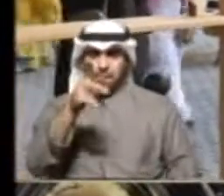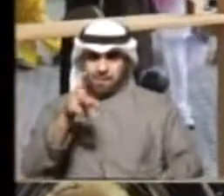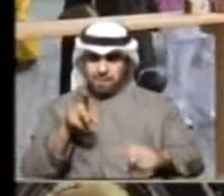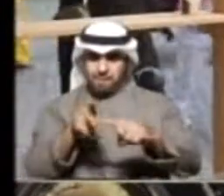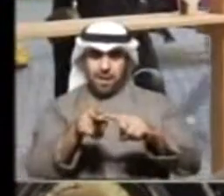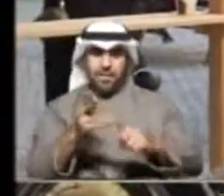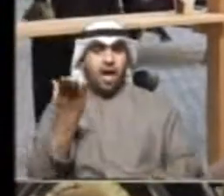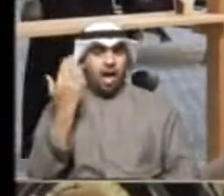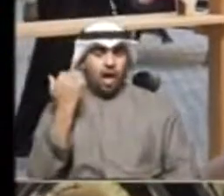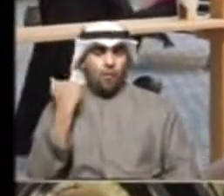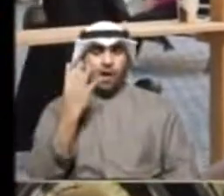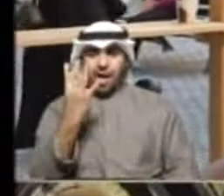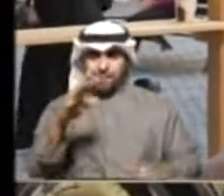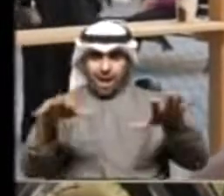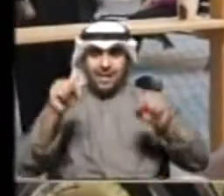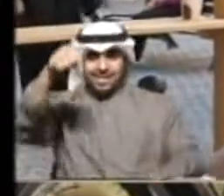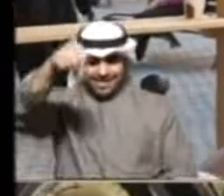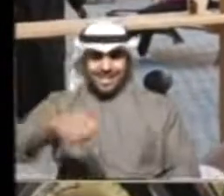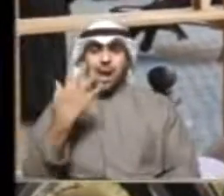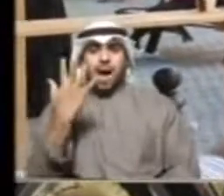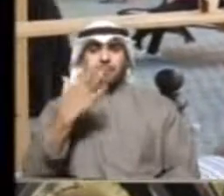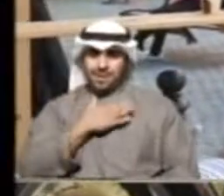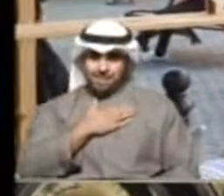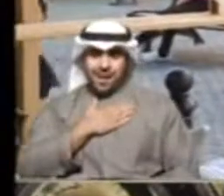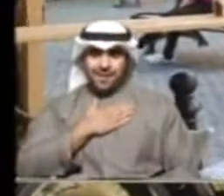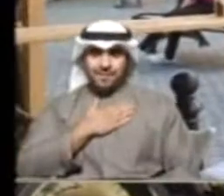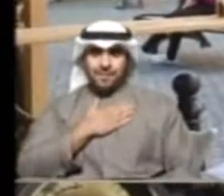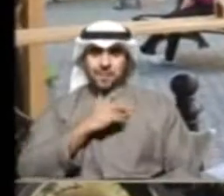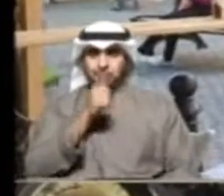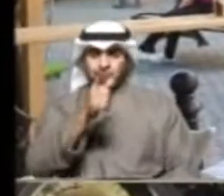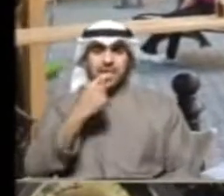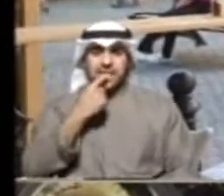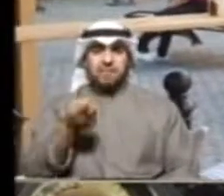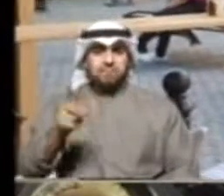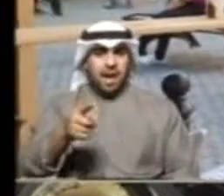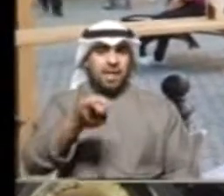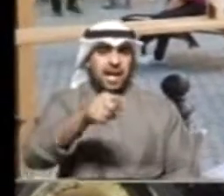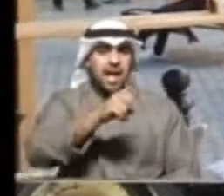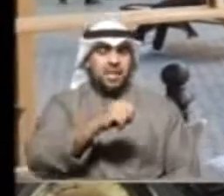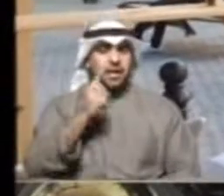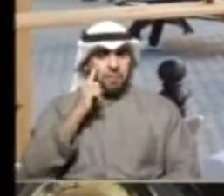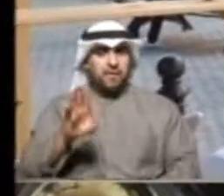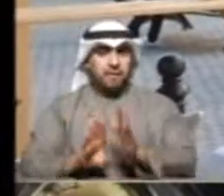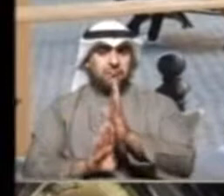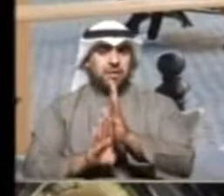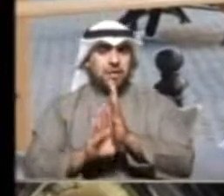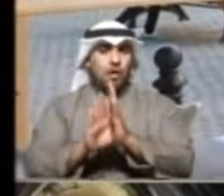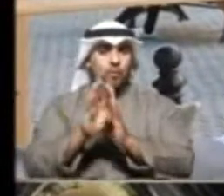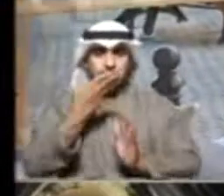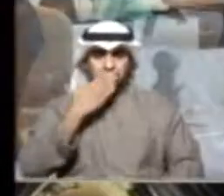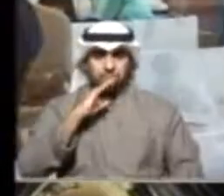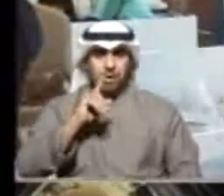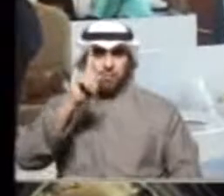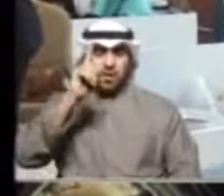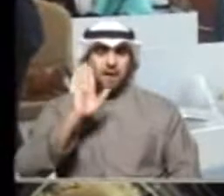الخامسة، وما شاء الله يعني كل سنة قاعد أشوف سنة عن سنة في تطور وفي مشاريع شبابية جديدة قاعد